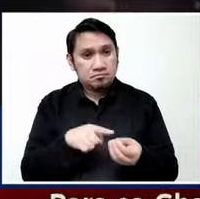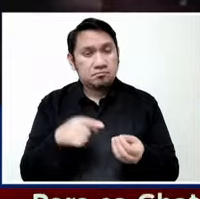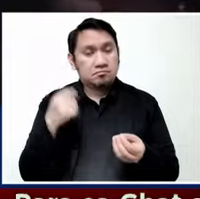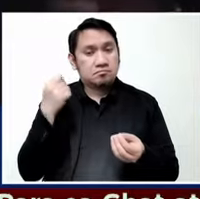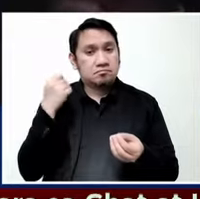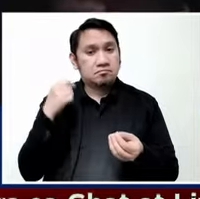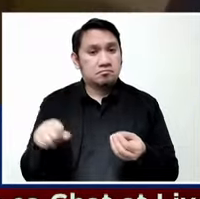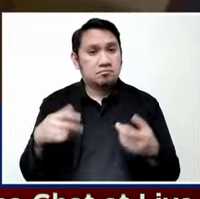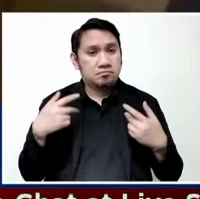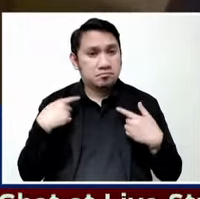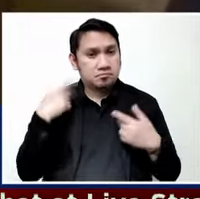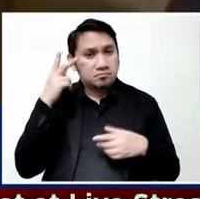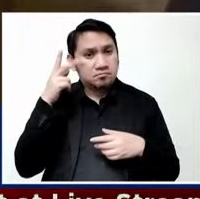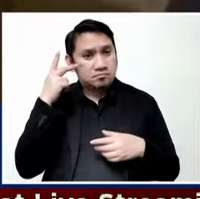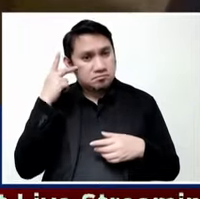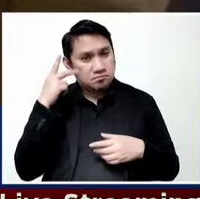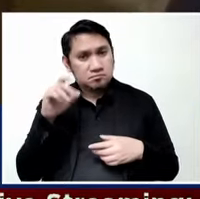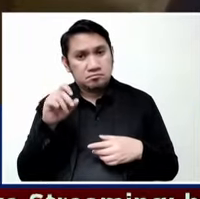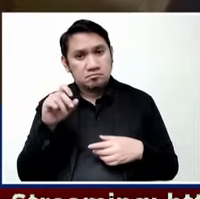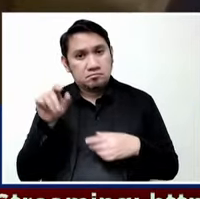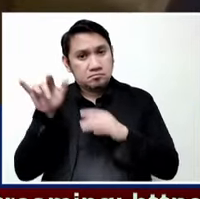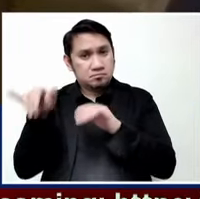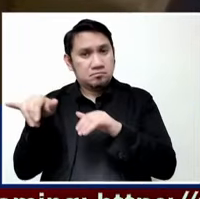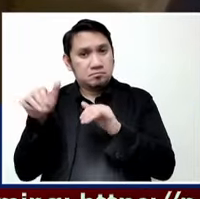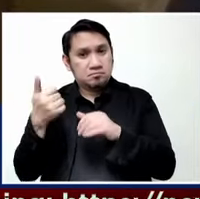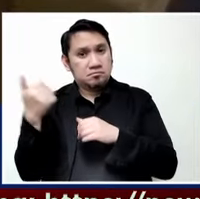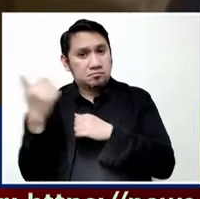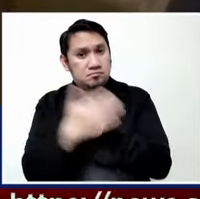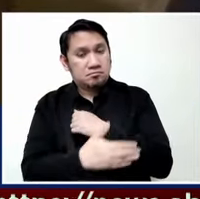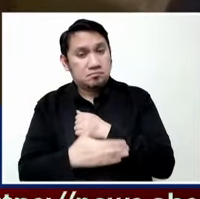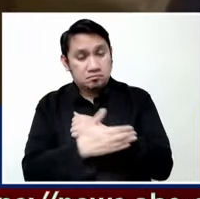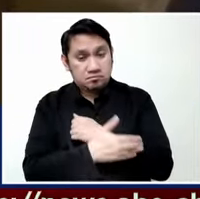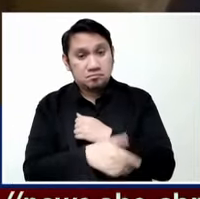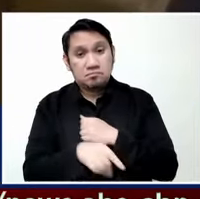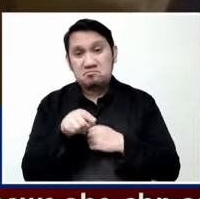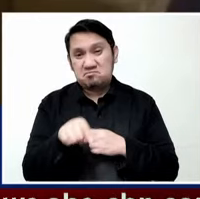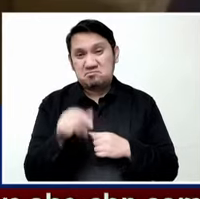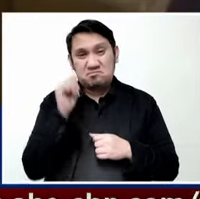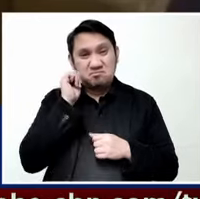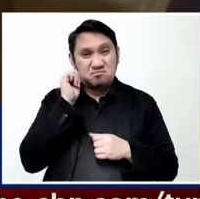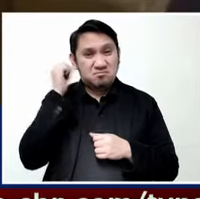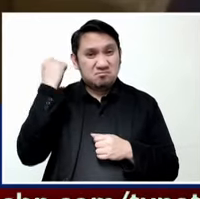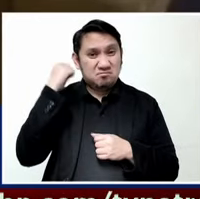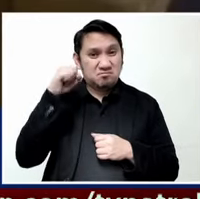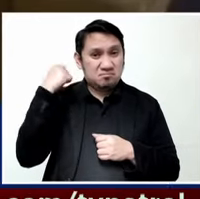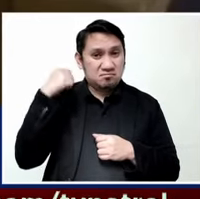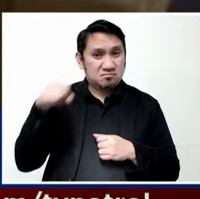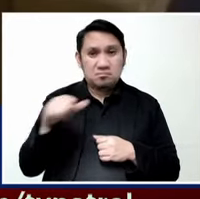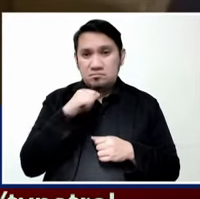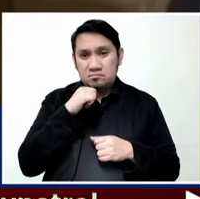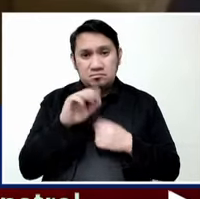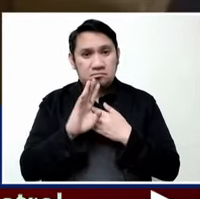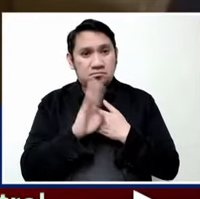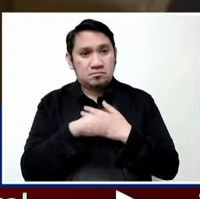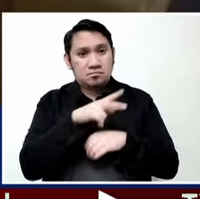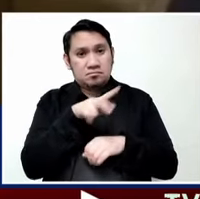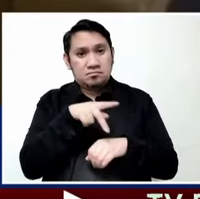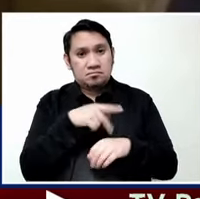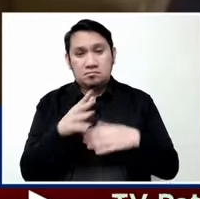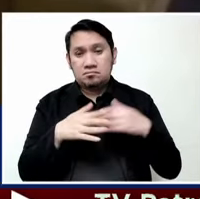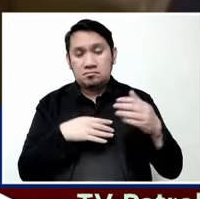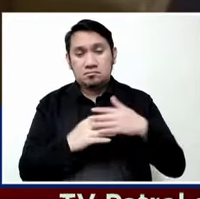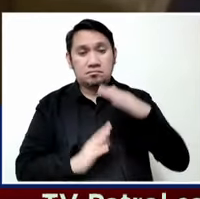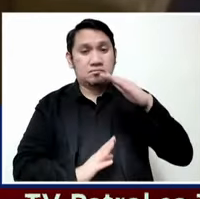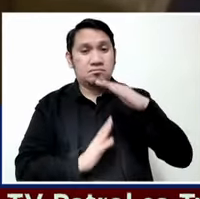na political asylum sa ibang bansa. Patuloy rin umano ang paglabag ng kongresista dahil hindi pa rin ito umuwi kahit expired na ang kanyang